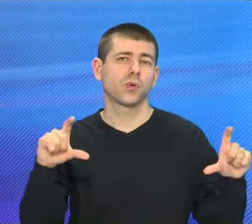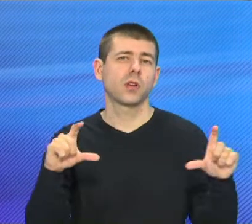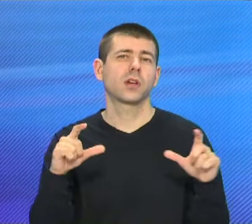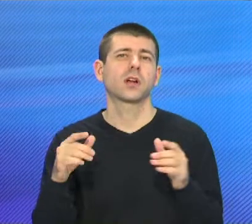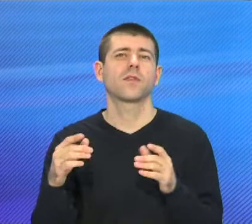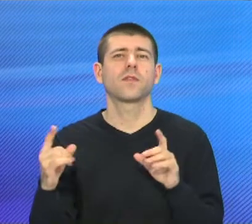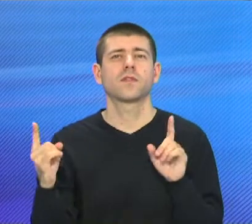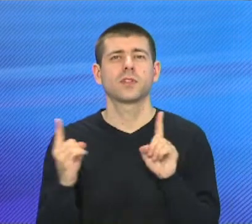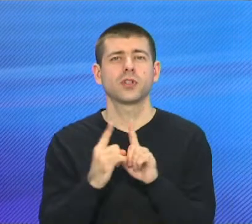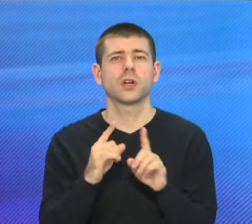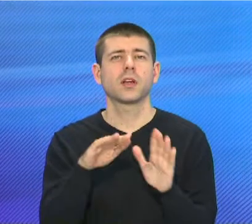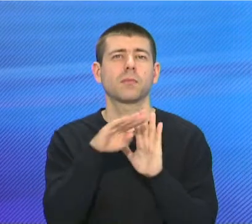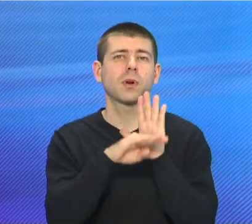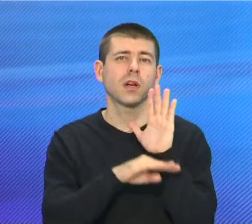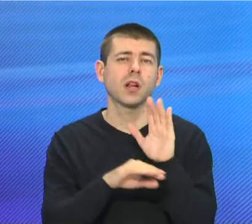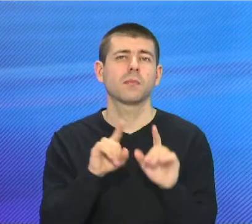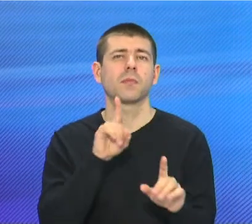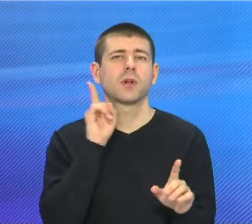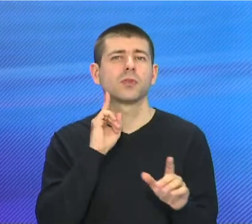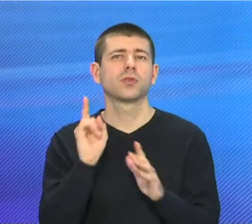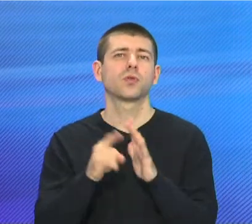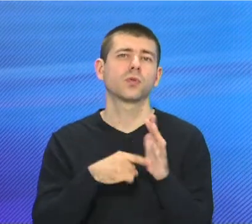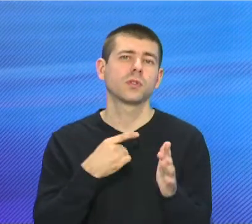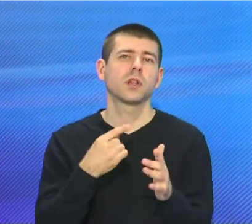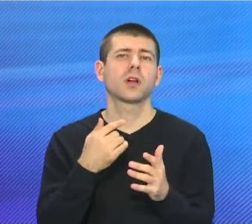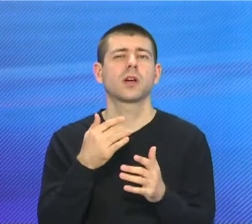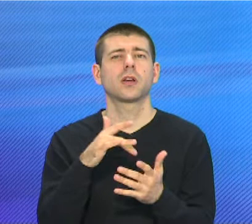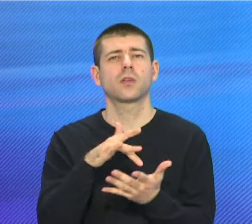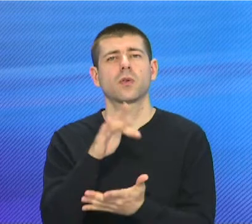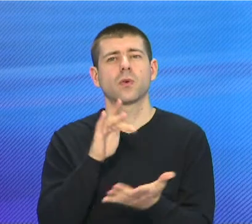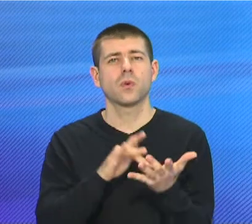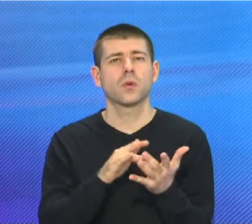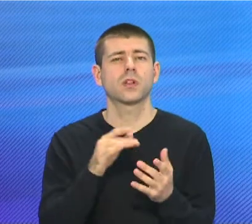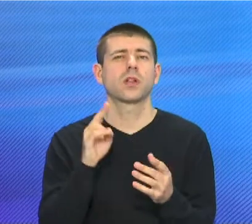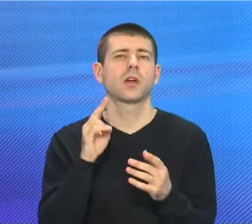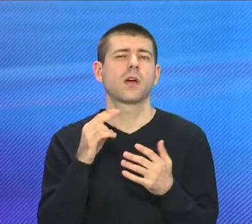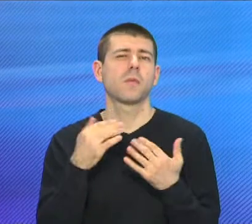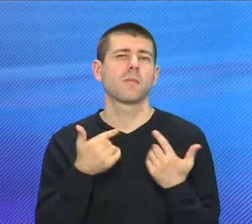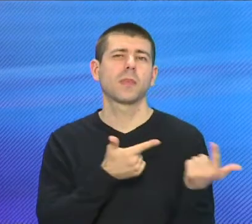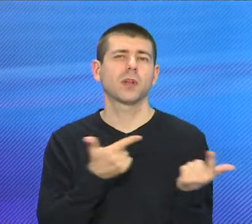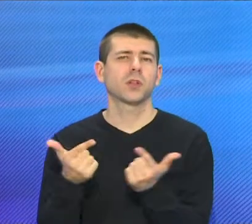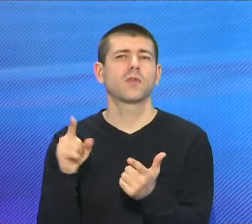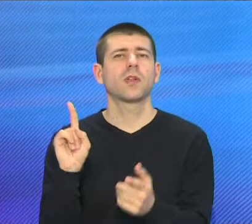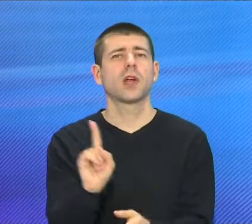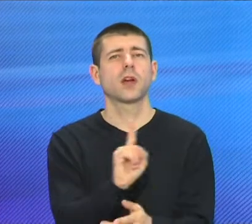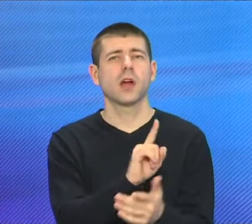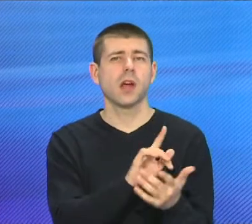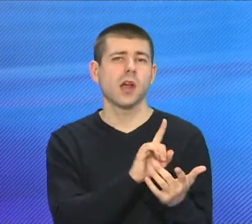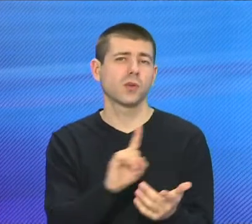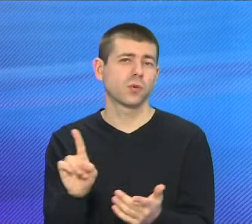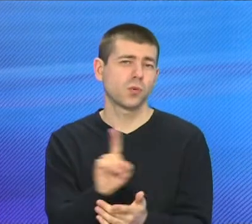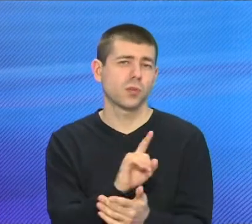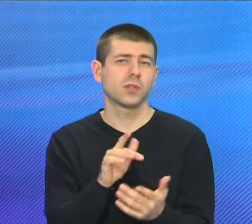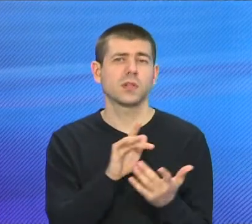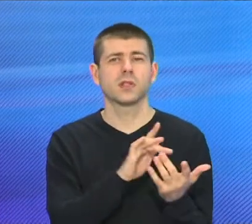займальная программа. Молодь познакомится со славутостями королевского города. Для удельников мероприемства подрыхтована экскурсийная программа по 5